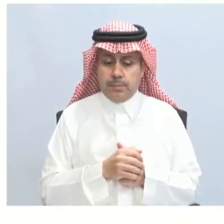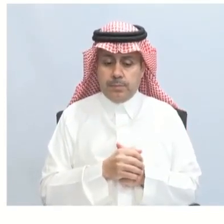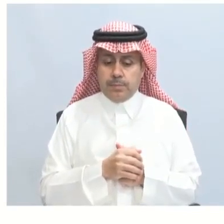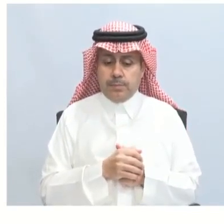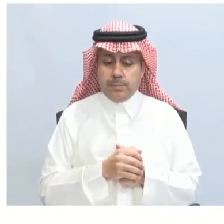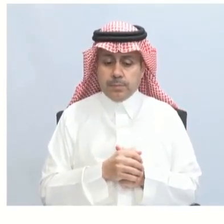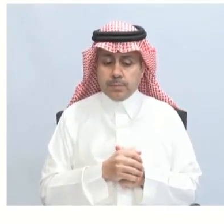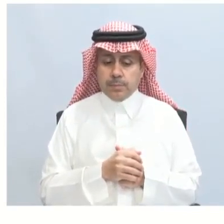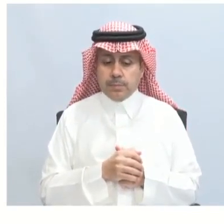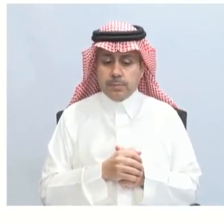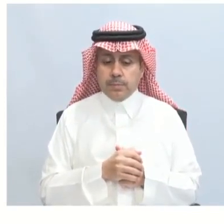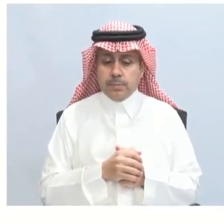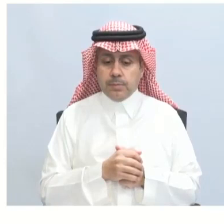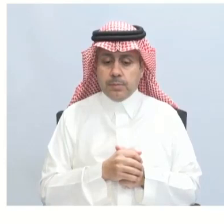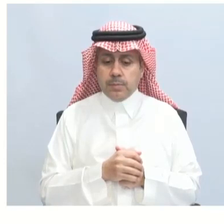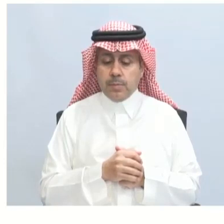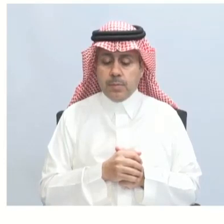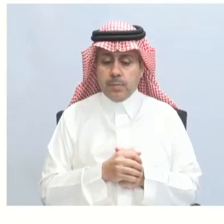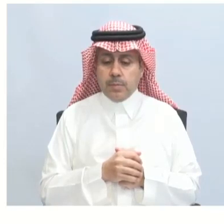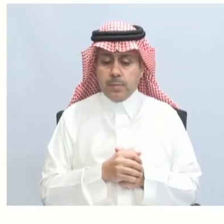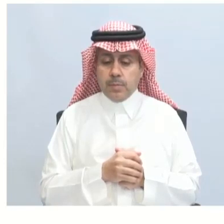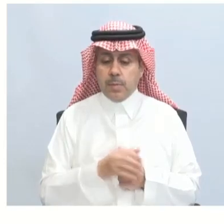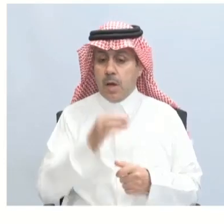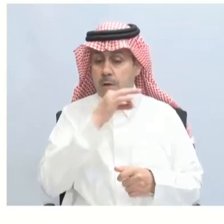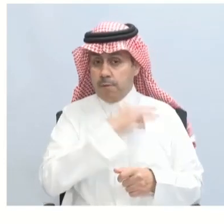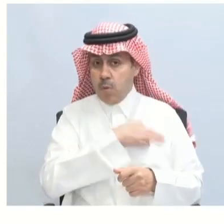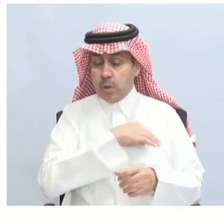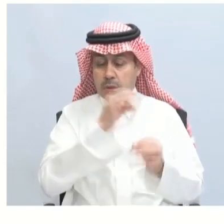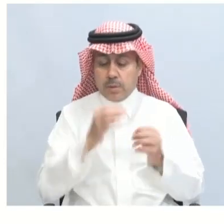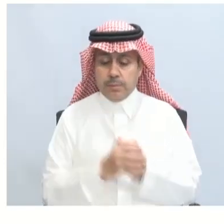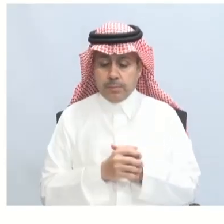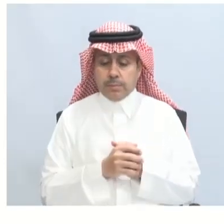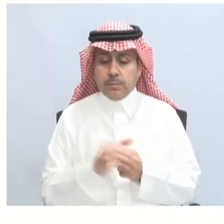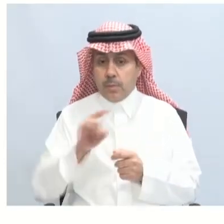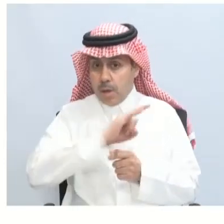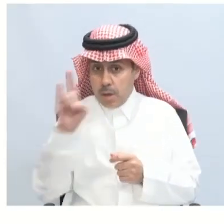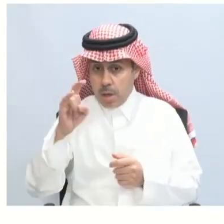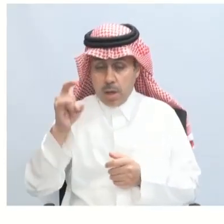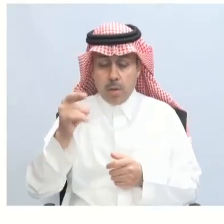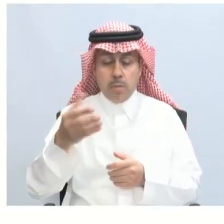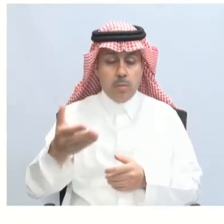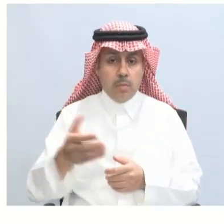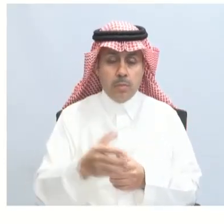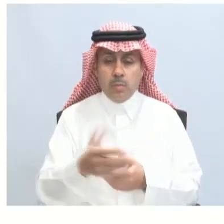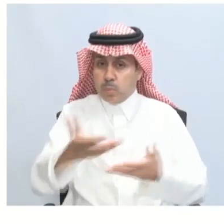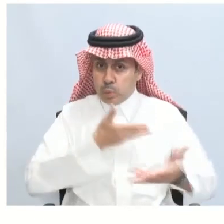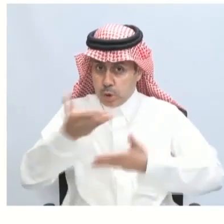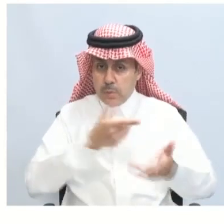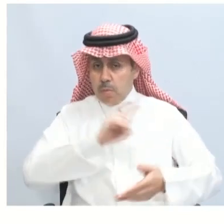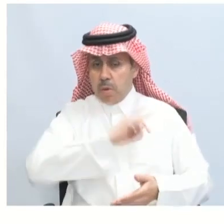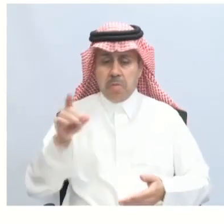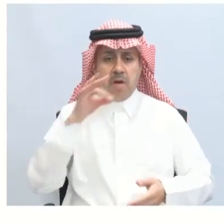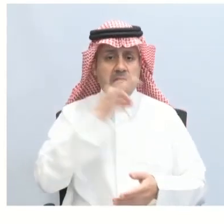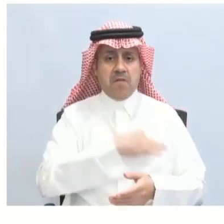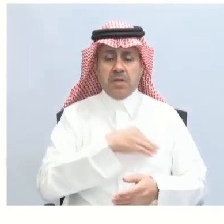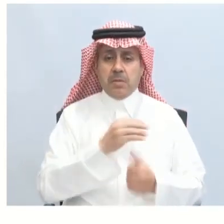اختلف فيها ايضا من الفوائد في هذه الايات ون اختم بها النهي عن المجادله اذا لم تكن لها